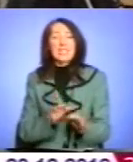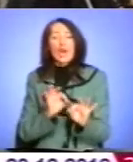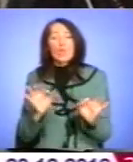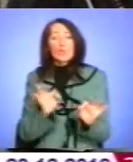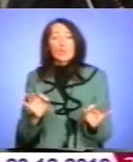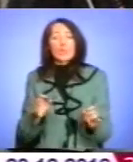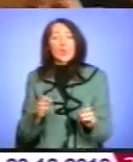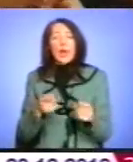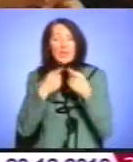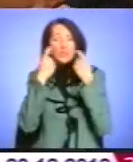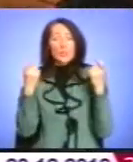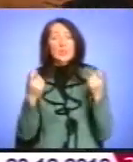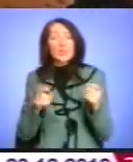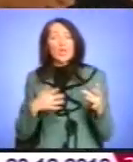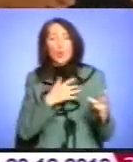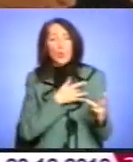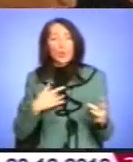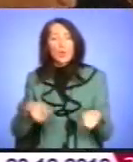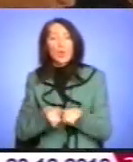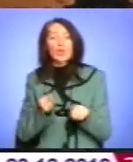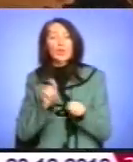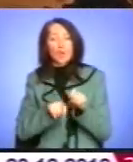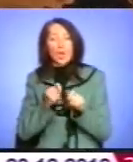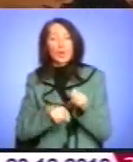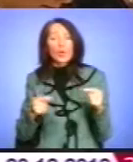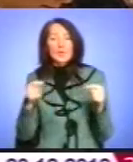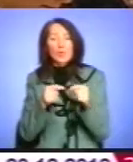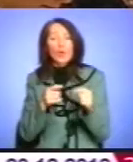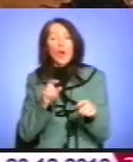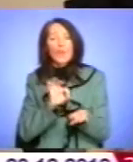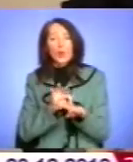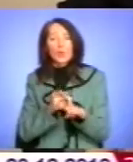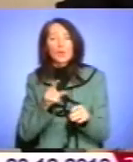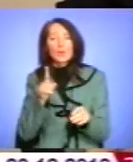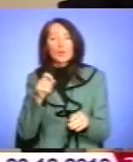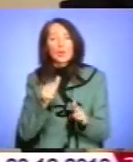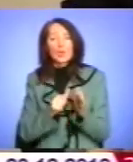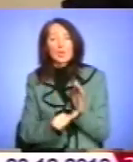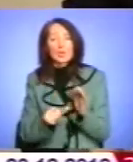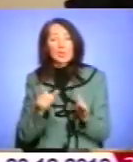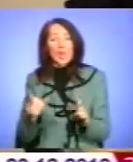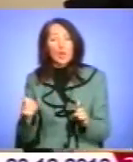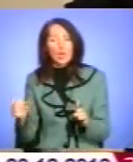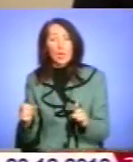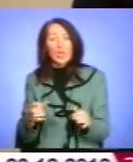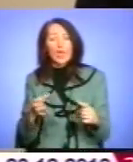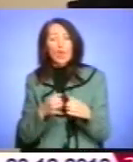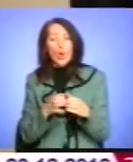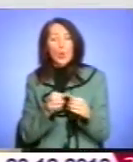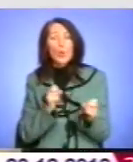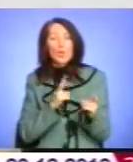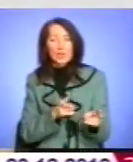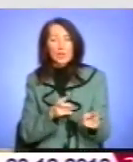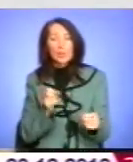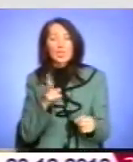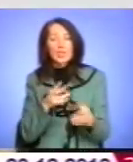про туберкульоз, а й на діагностику хвороби. Зокрема, 160 клієнтів організації з груп ризику та членів їхніх сімей